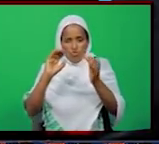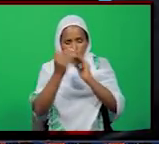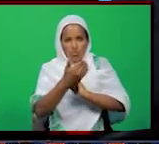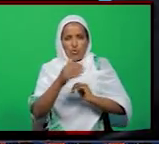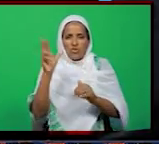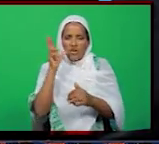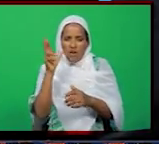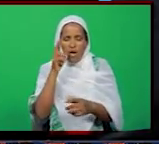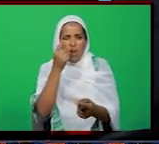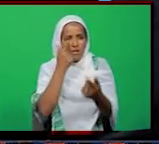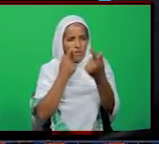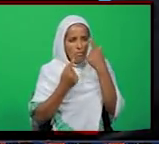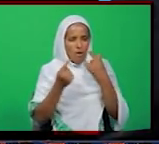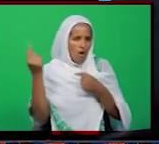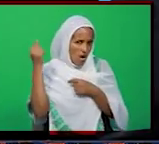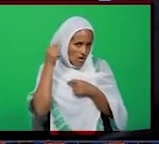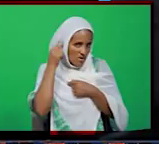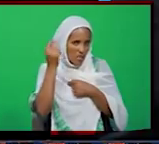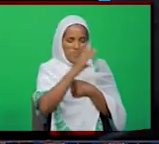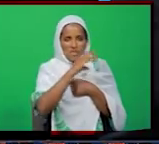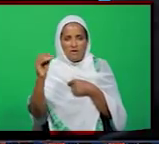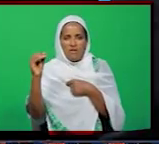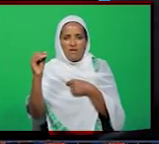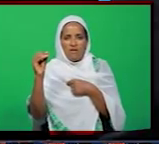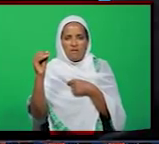የነ ራሔልን እንባ አዳመጠና